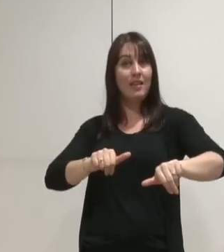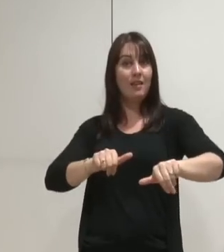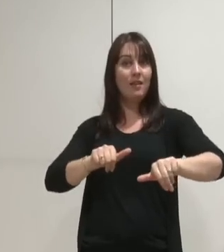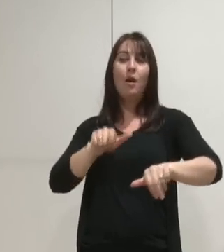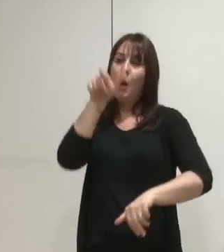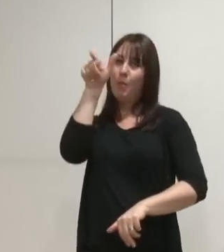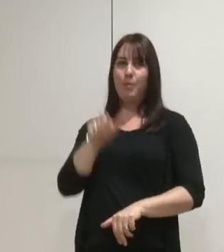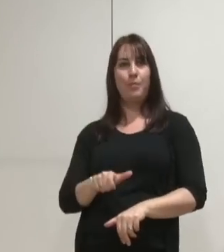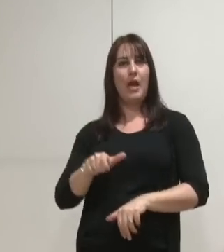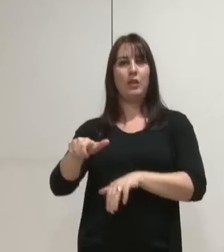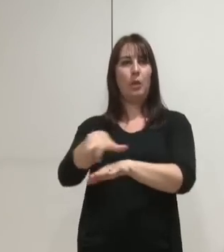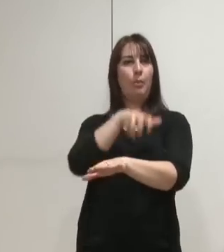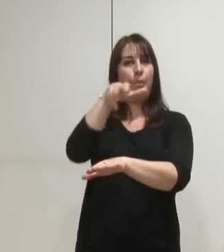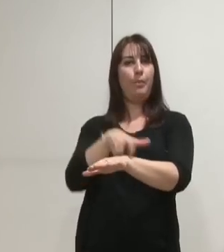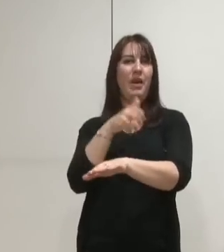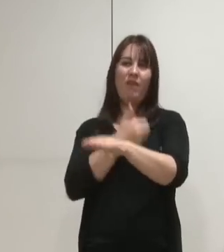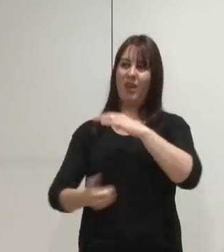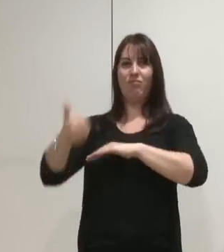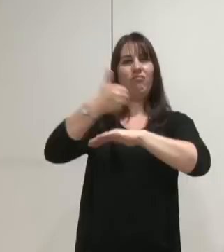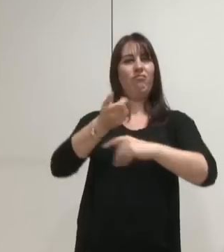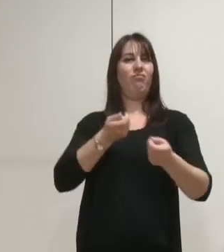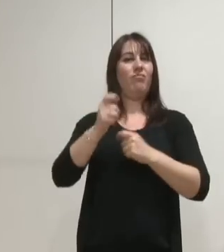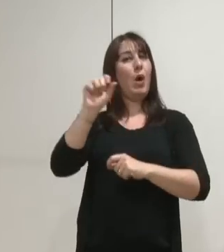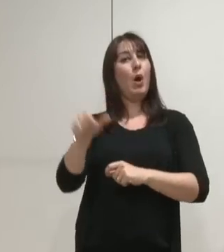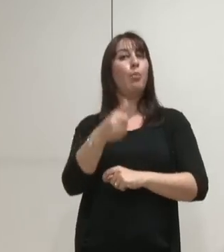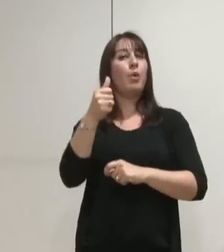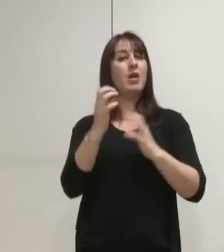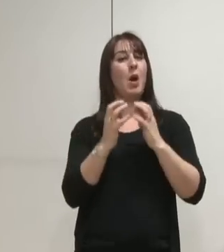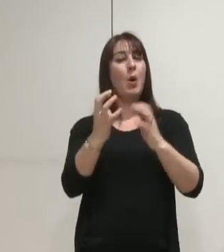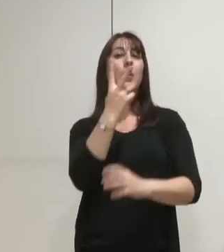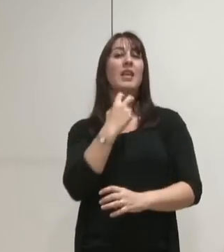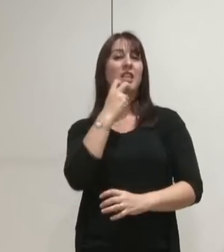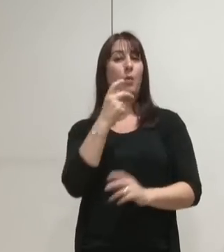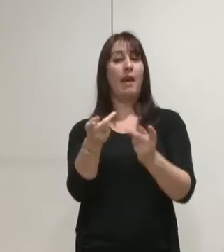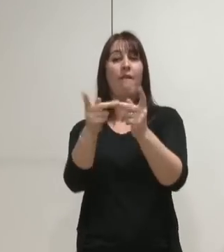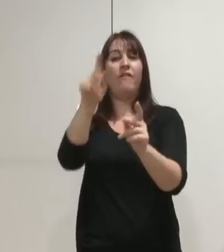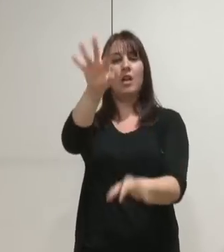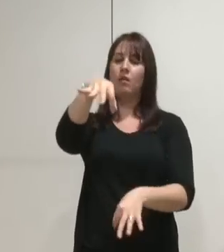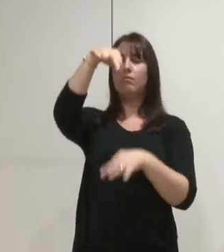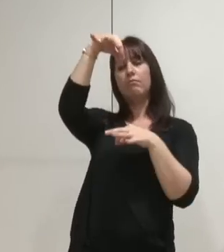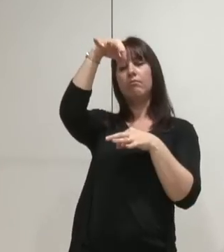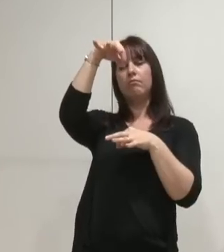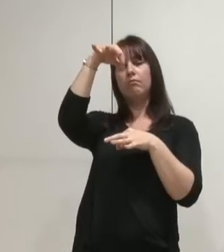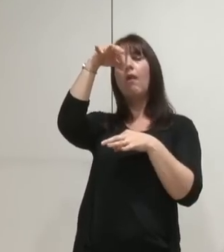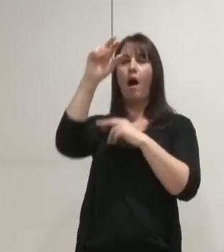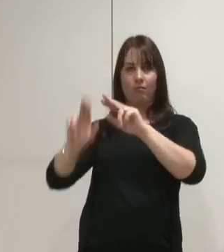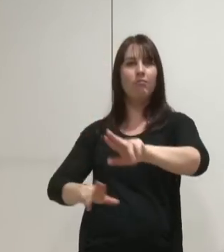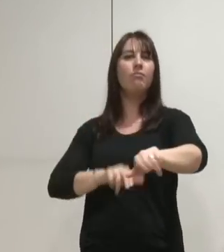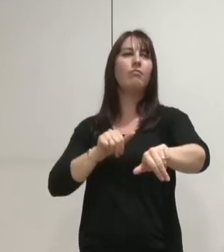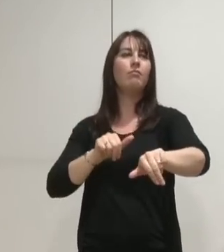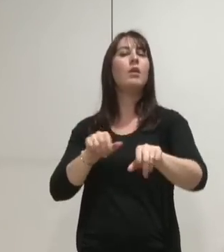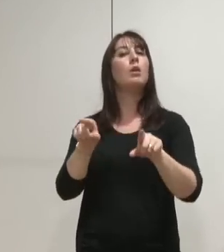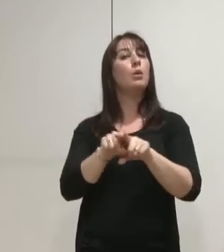préfet dès lors que la ville aura présenté son dispositif conseil citoyen et aussi un avis qui sera rendu